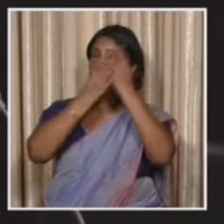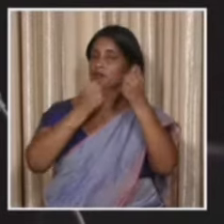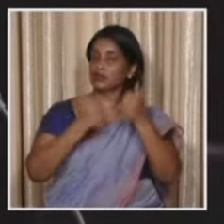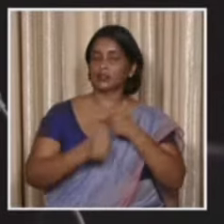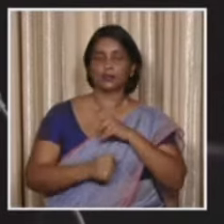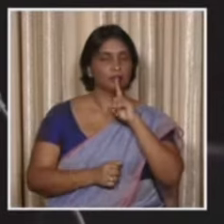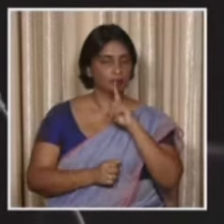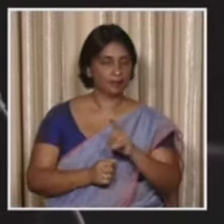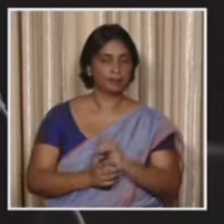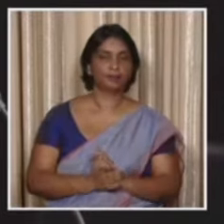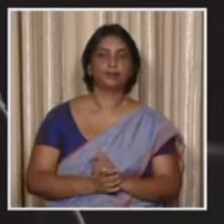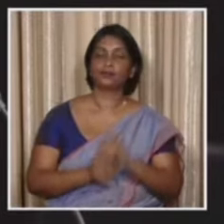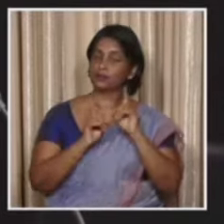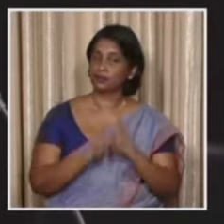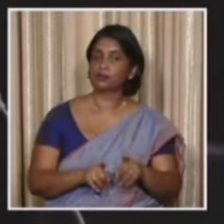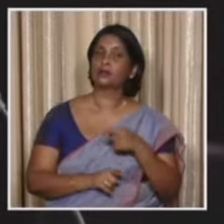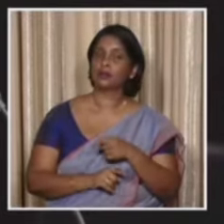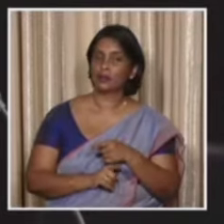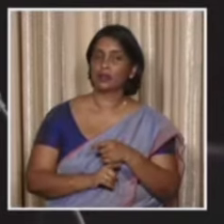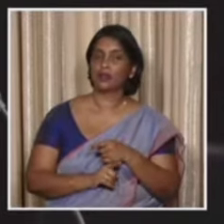குருநாயகலை மாவட்டத்தின் ஒரு பாராளுமன்ற உறுப்பினராக